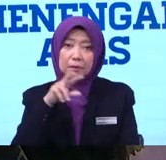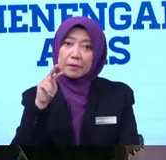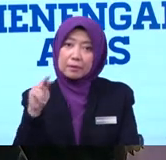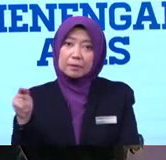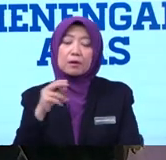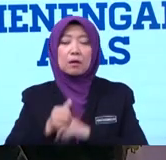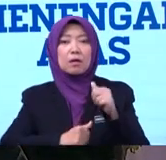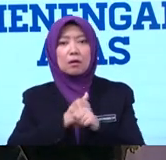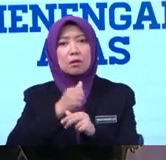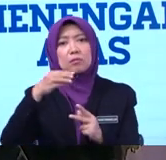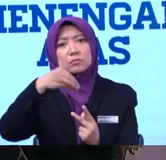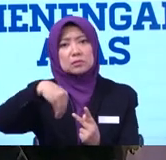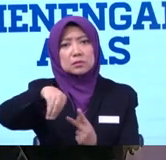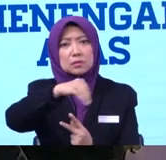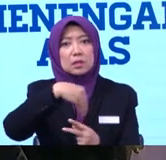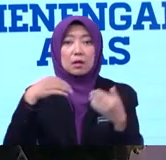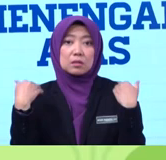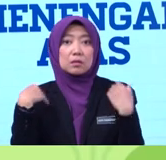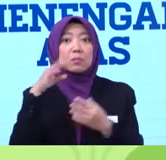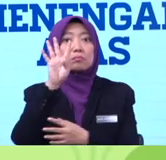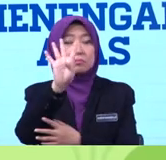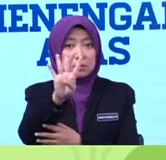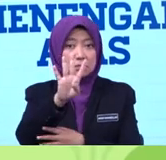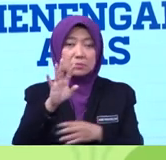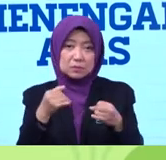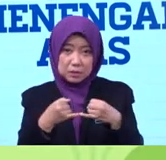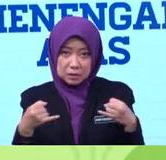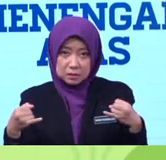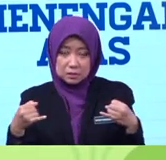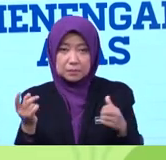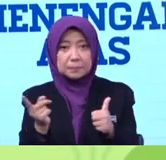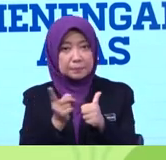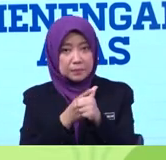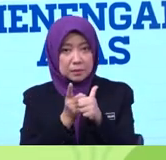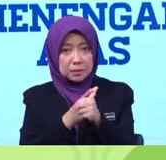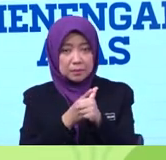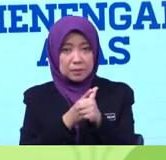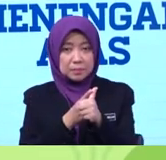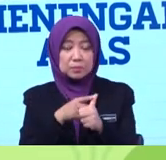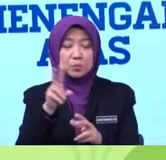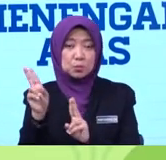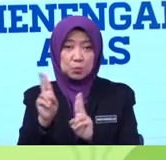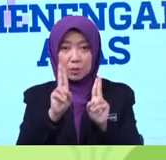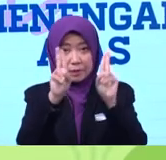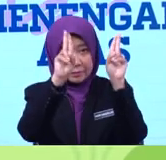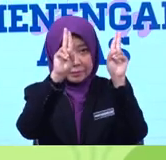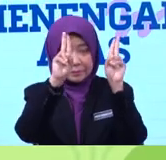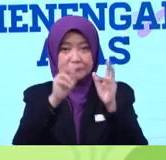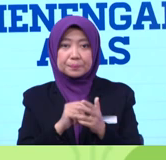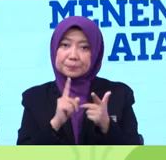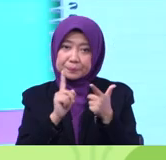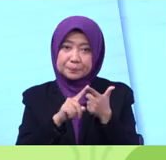jenis pencemaran alam kita terdapat empat jenis yang pertama kita ada pencemaran udara yang kedua